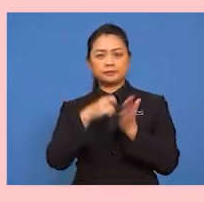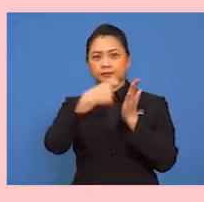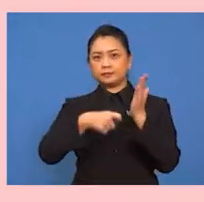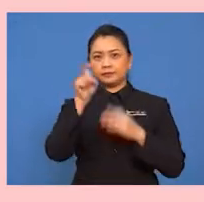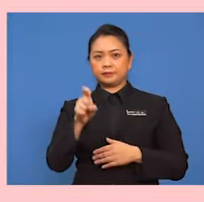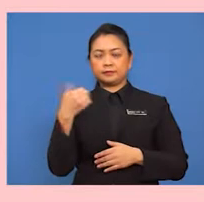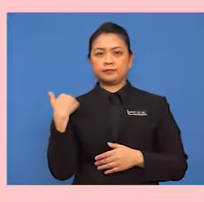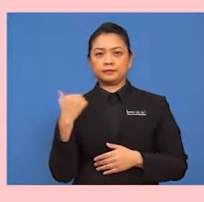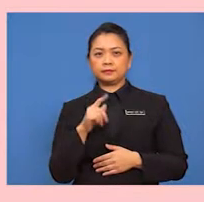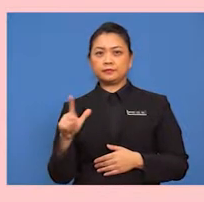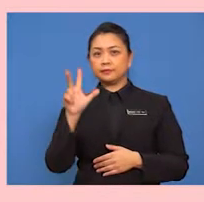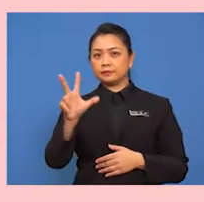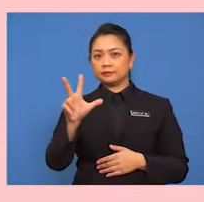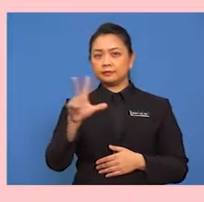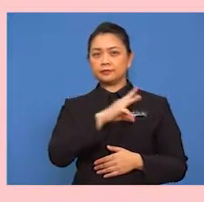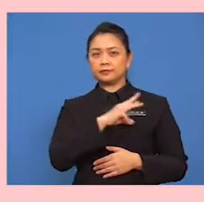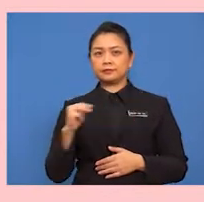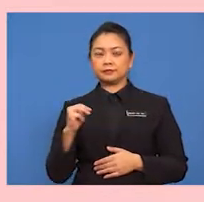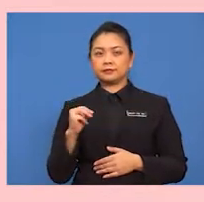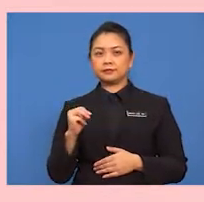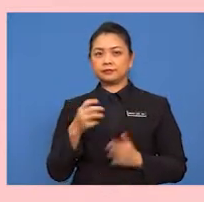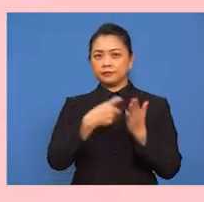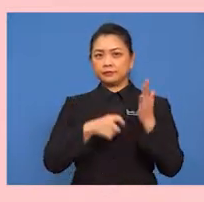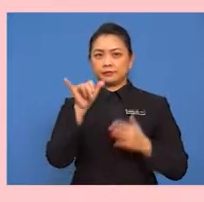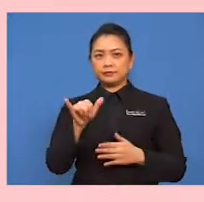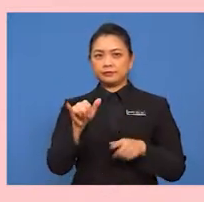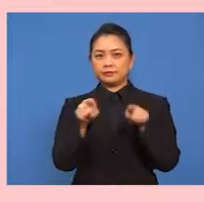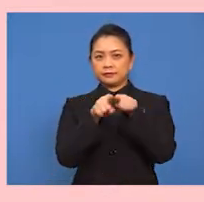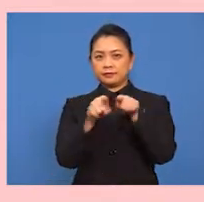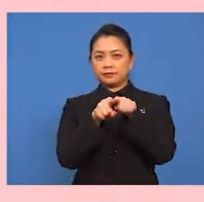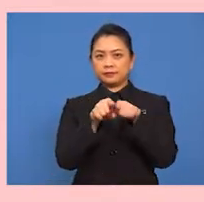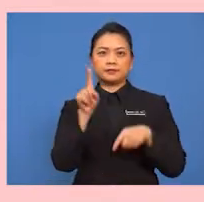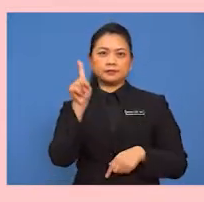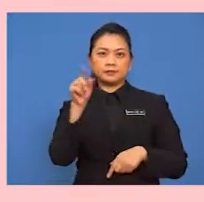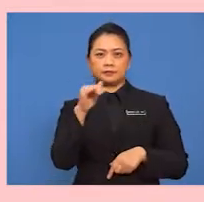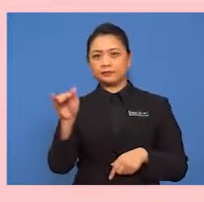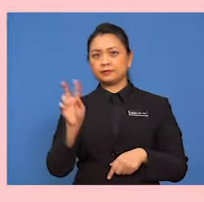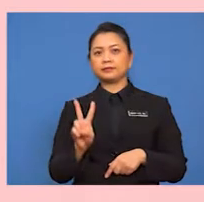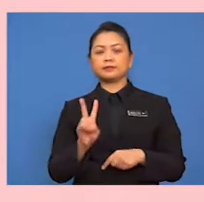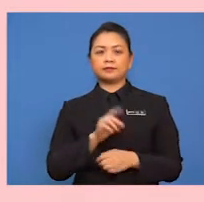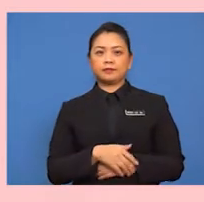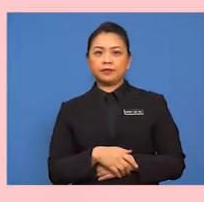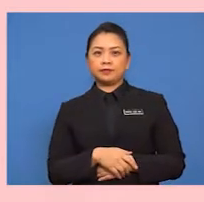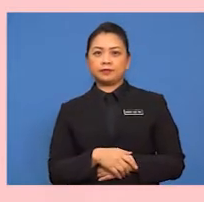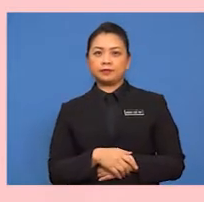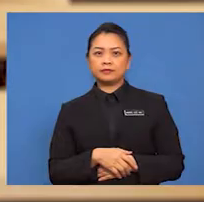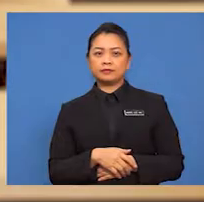X ialah 3, manakala nilai bagi Y ialah 1 ber-2